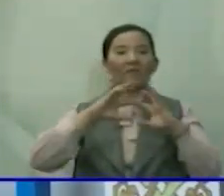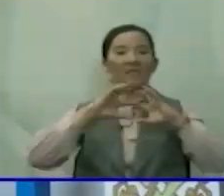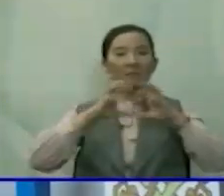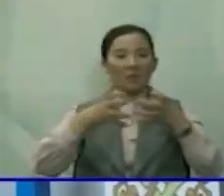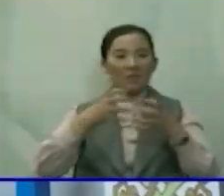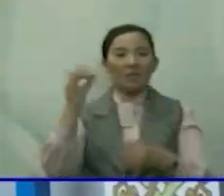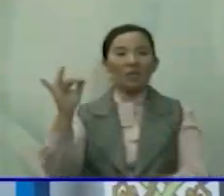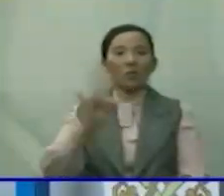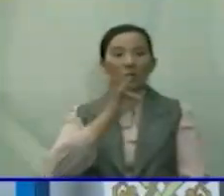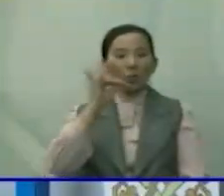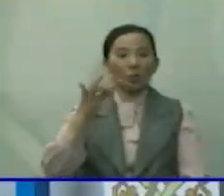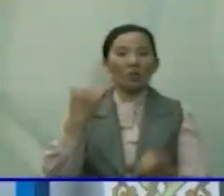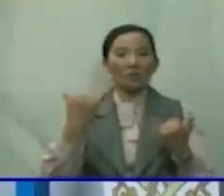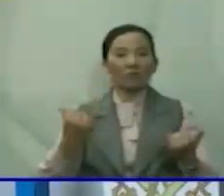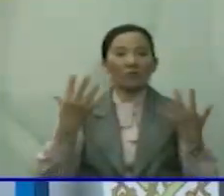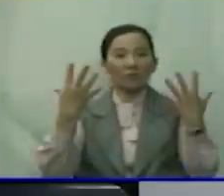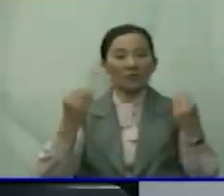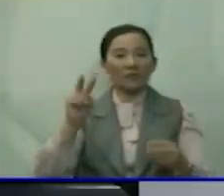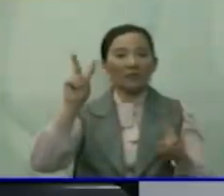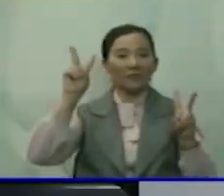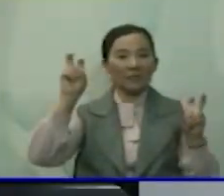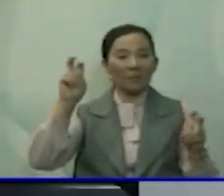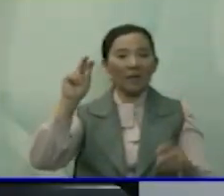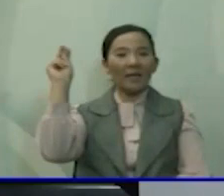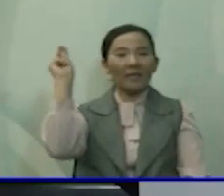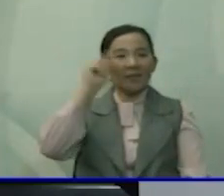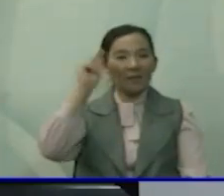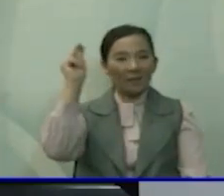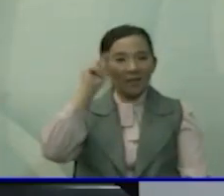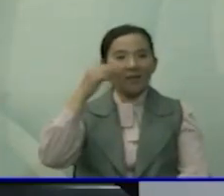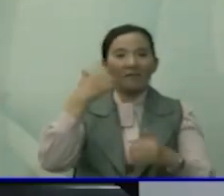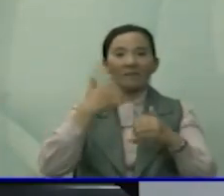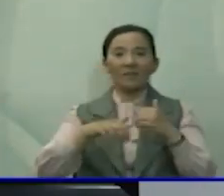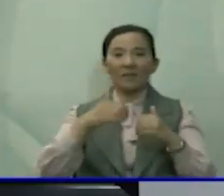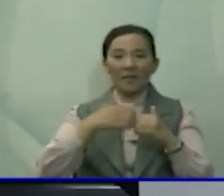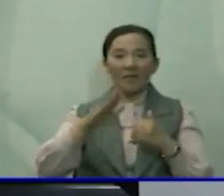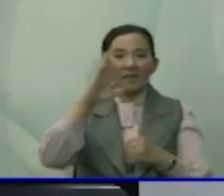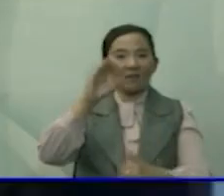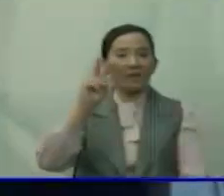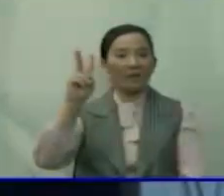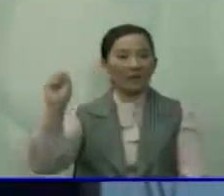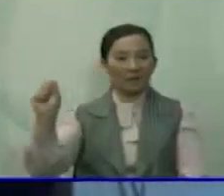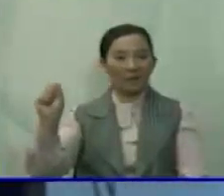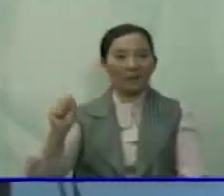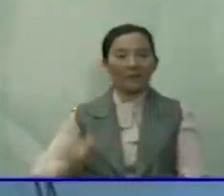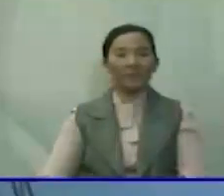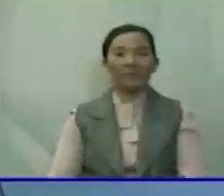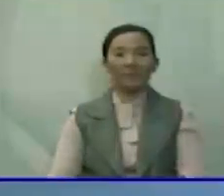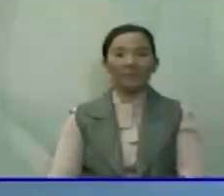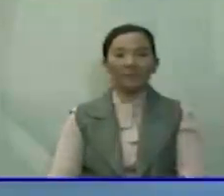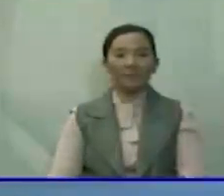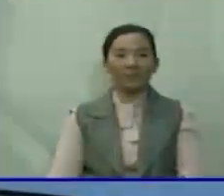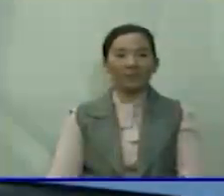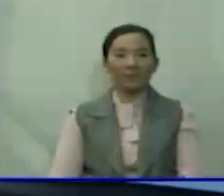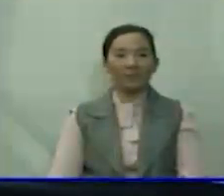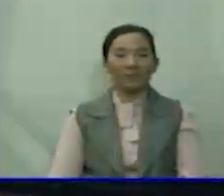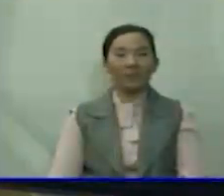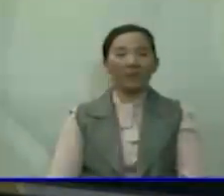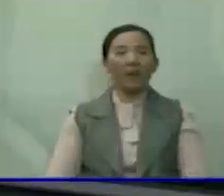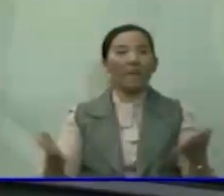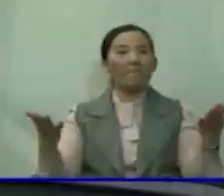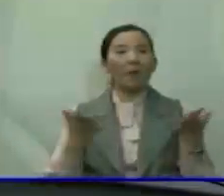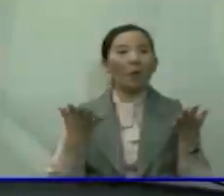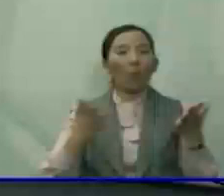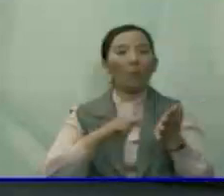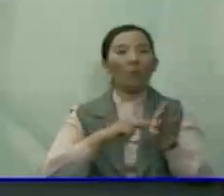тема нашего урока китай средние века по какому плану